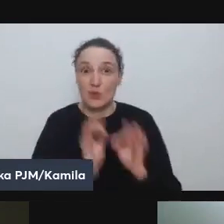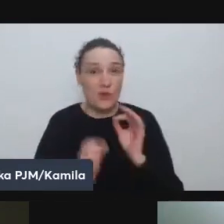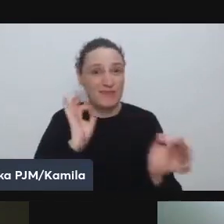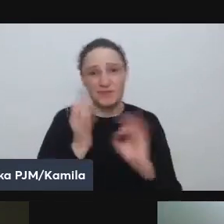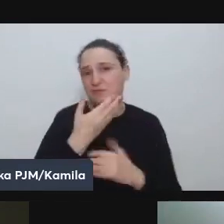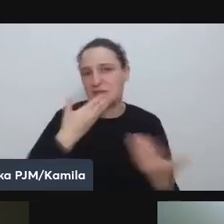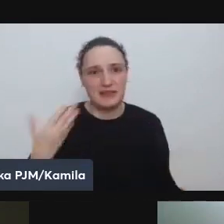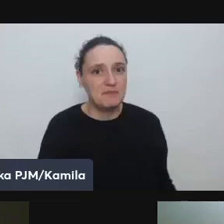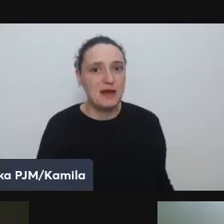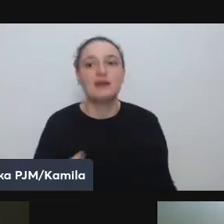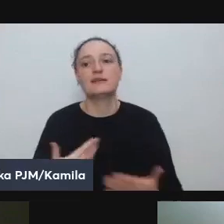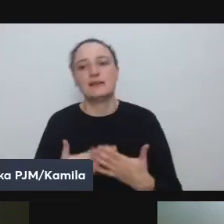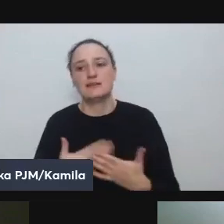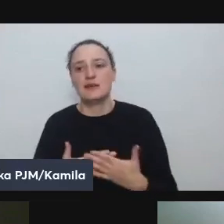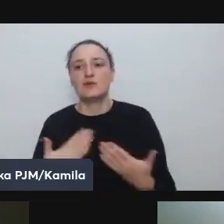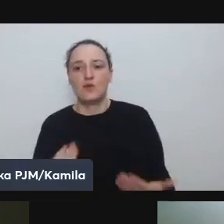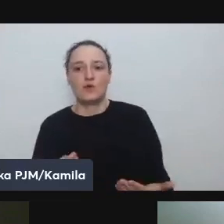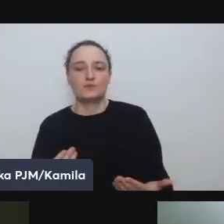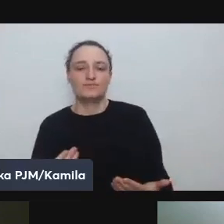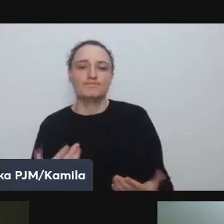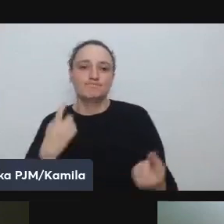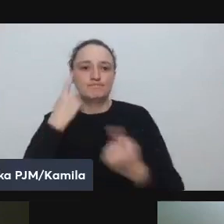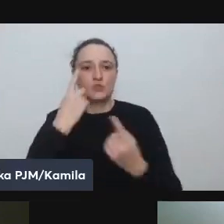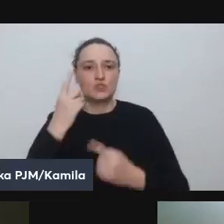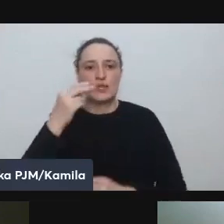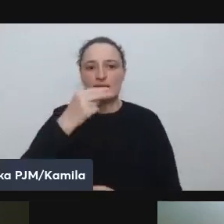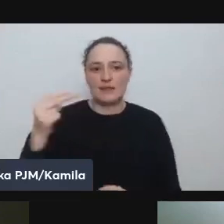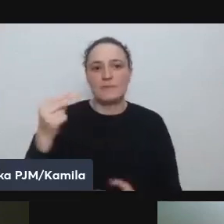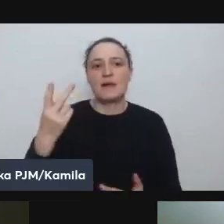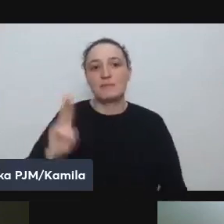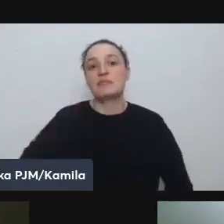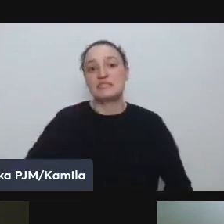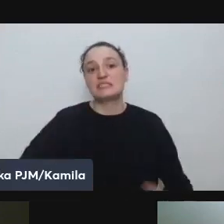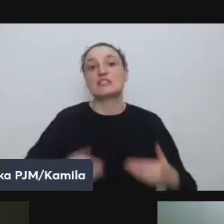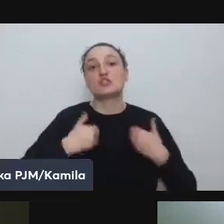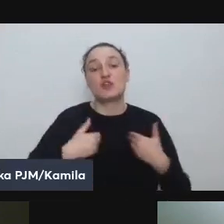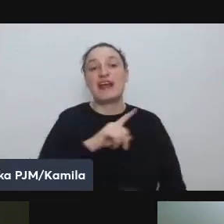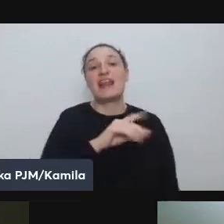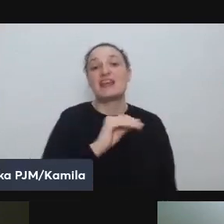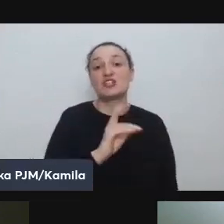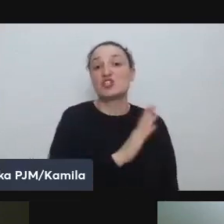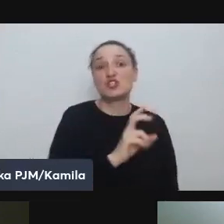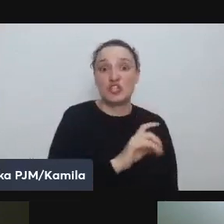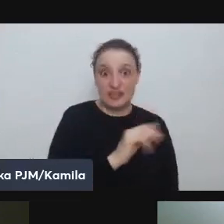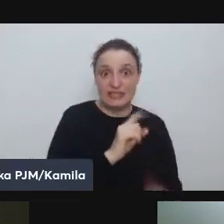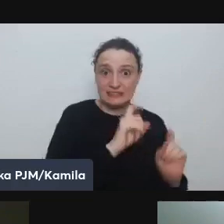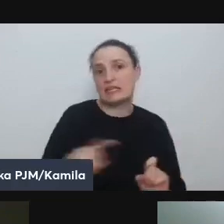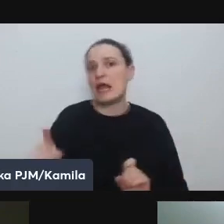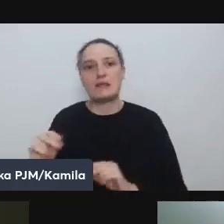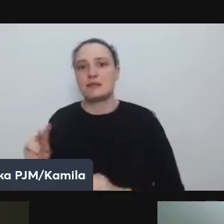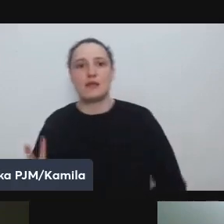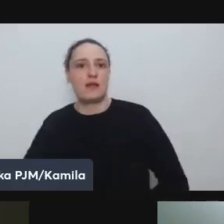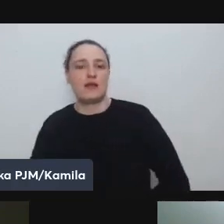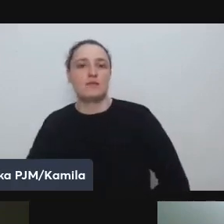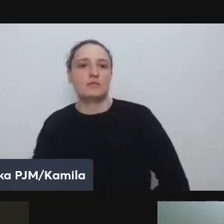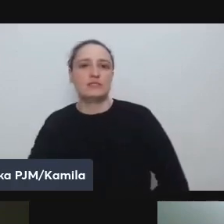jak powiedziałaś Tosiu, raczej jest to temat podjęty przez ministra zdrowia Izabelę Leszczynę, a nie ministra edukacji narodowej Barbarę